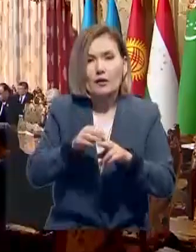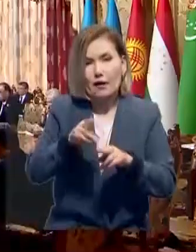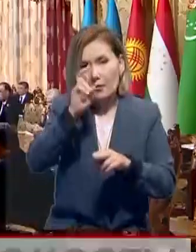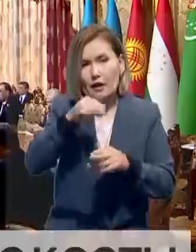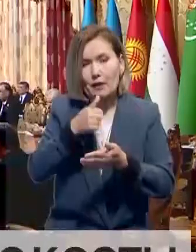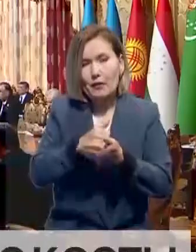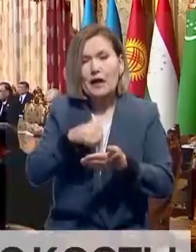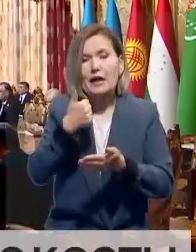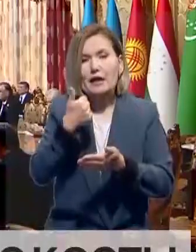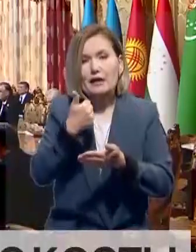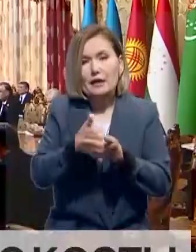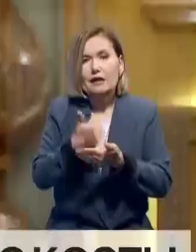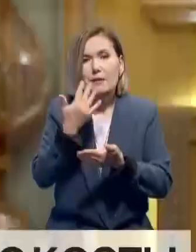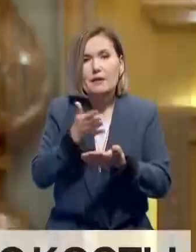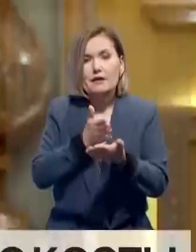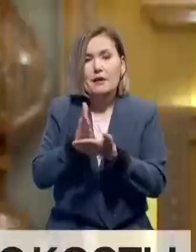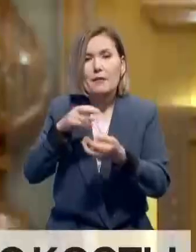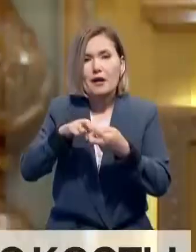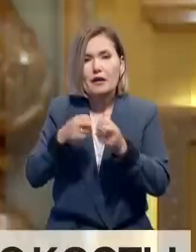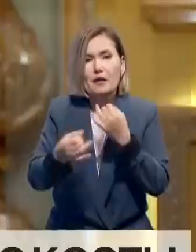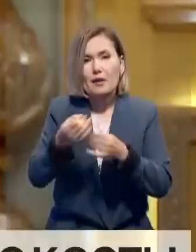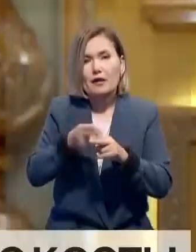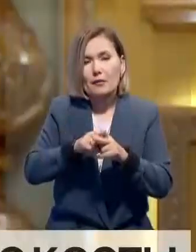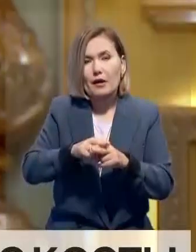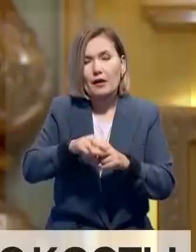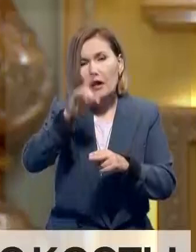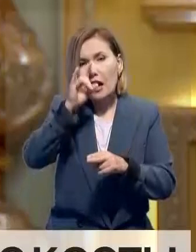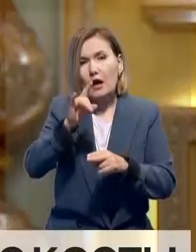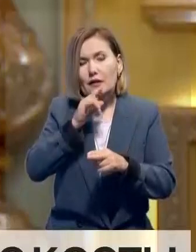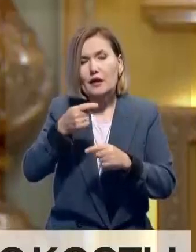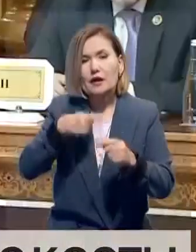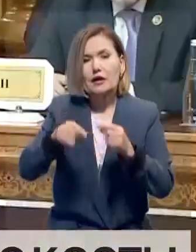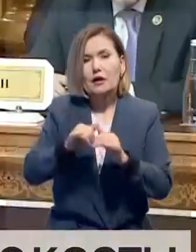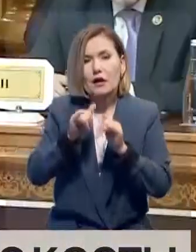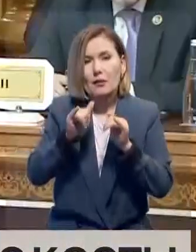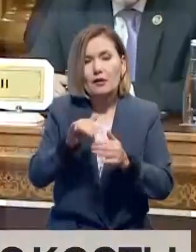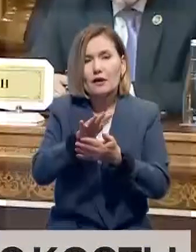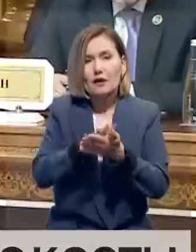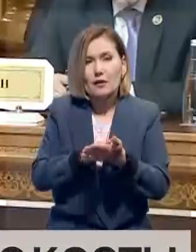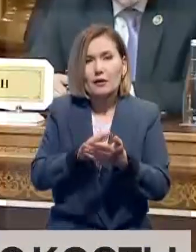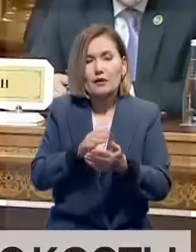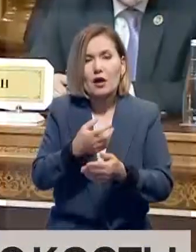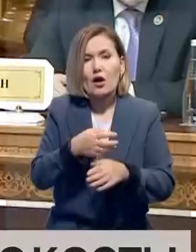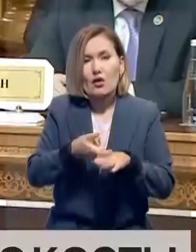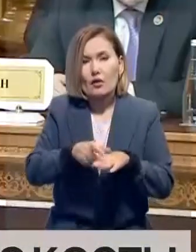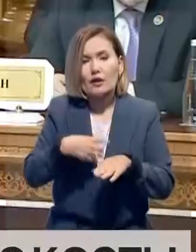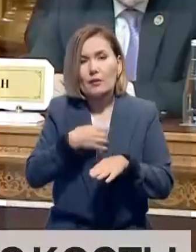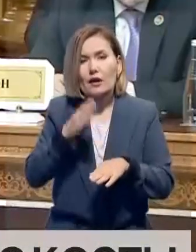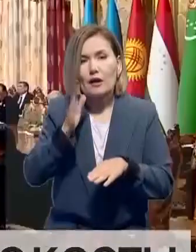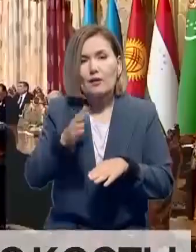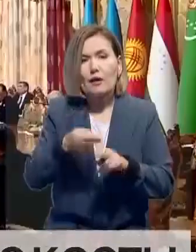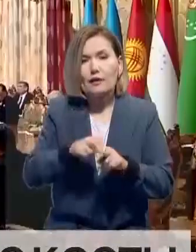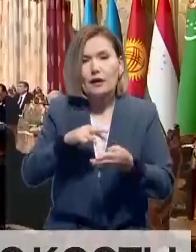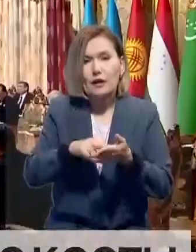мемлекет басшысы негізгі 5 мәселеге тоқталды. Ең алдымен елдер арасындағы сауда айналымын одан әрі арттыра беру маңызды. Алдағы